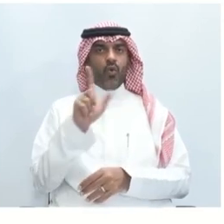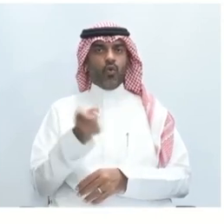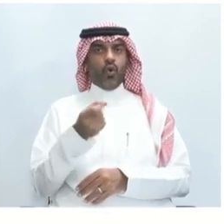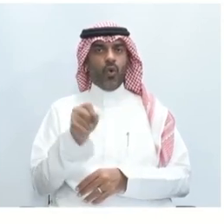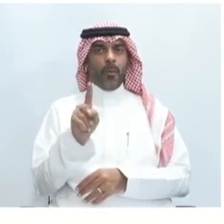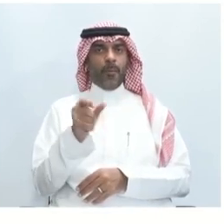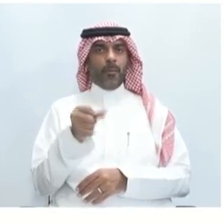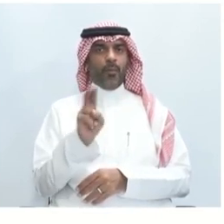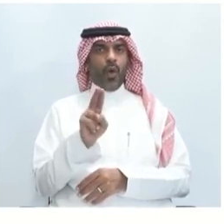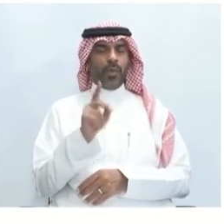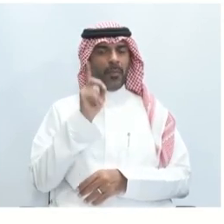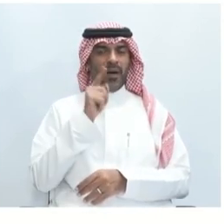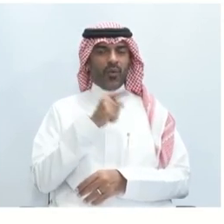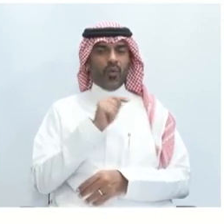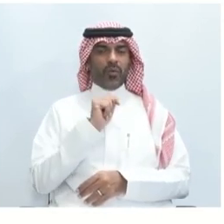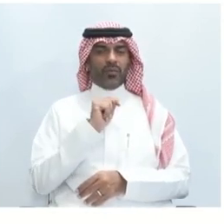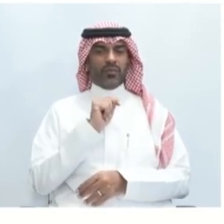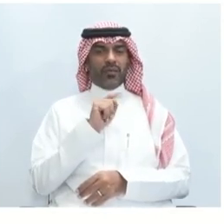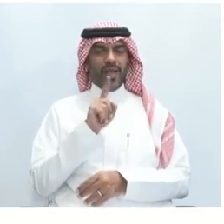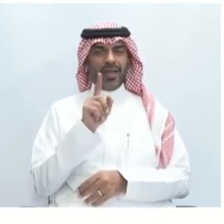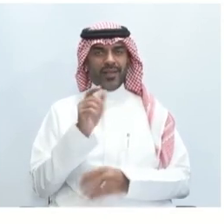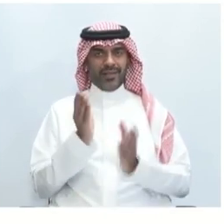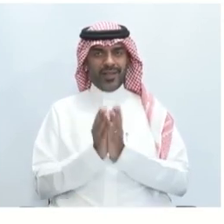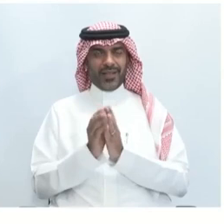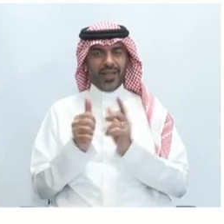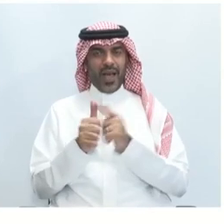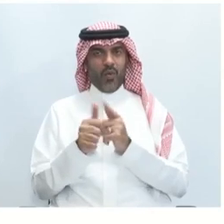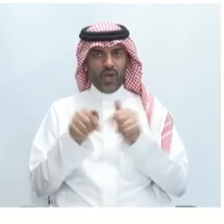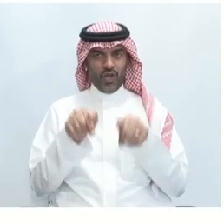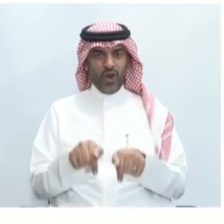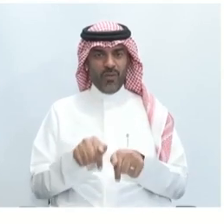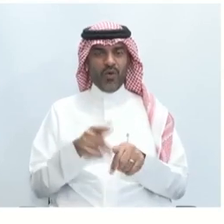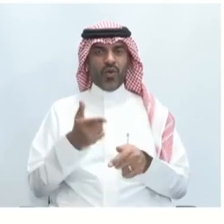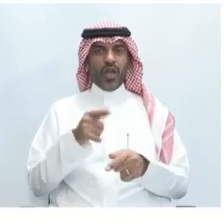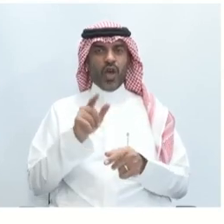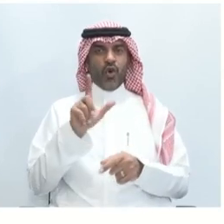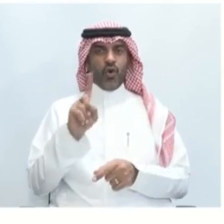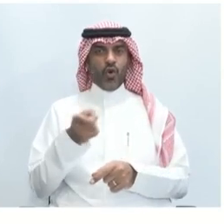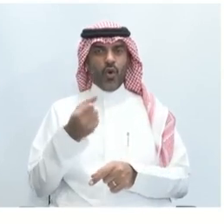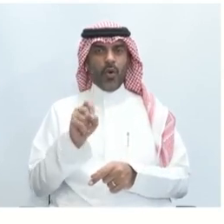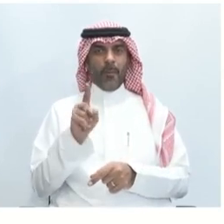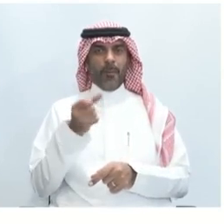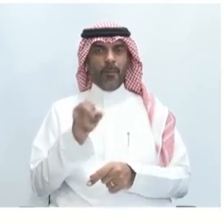فاذا درسنا اليوم باذن الله سيكون الدرس الاول الروبوتات في حياتنا اليوميه